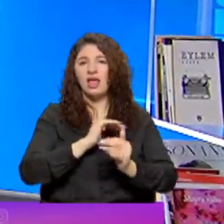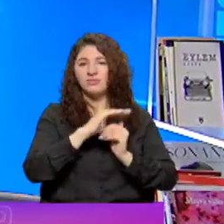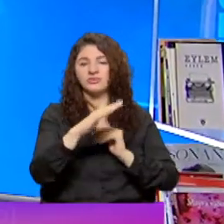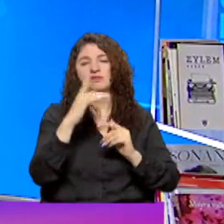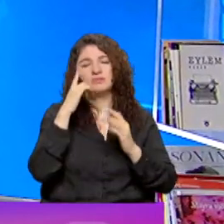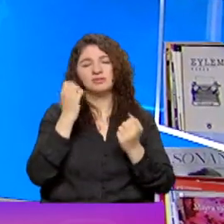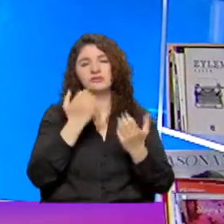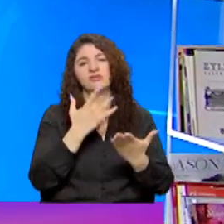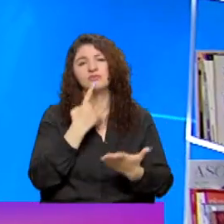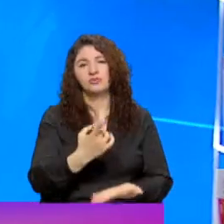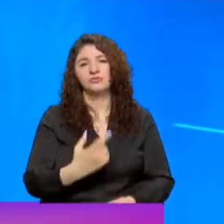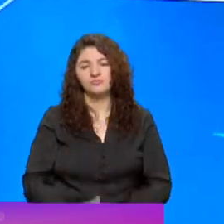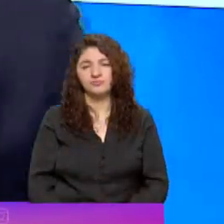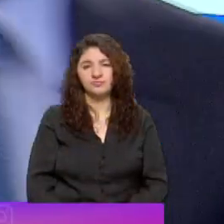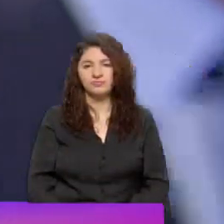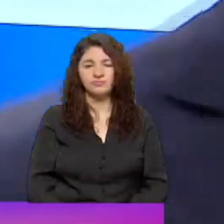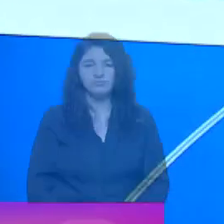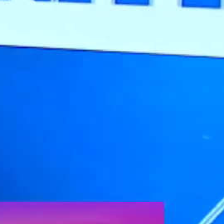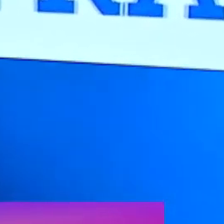başsağlığı diliyorum